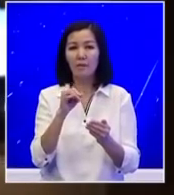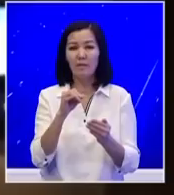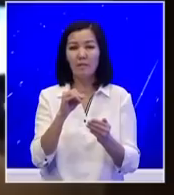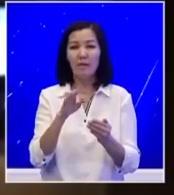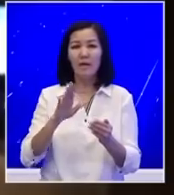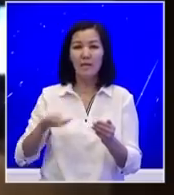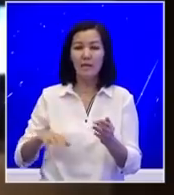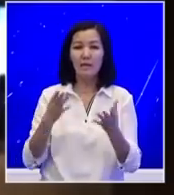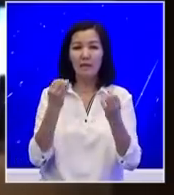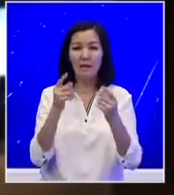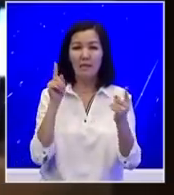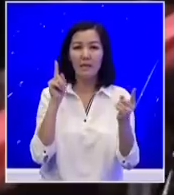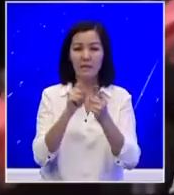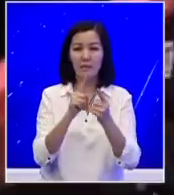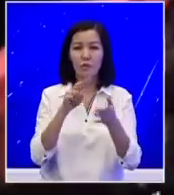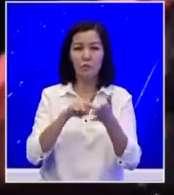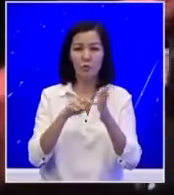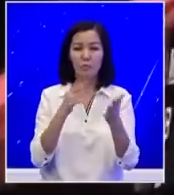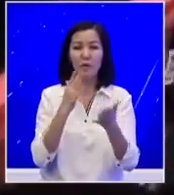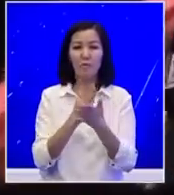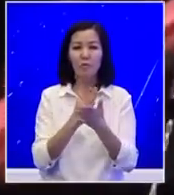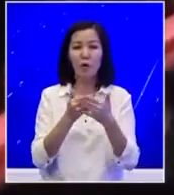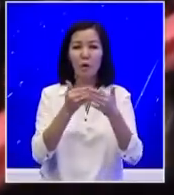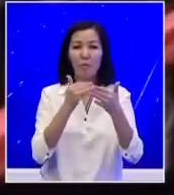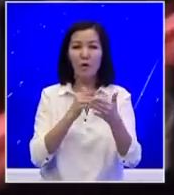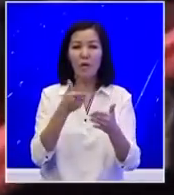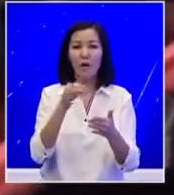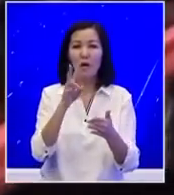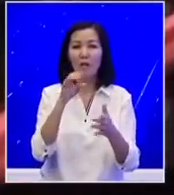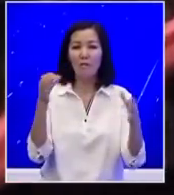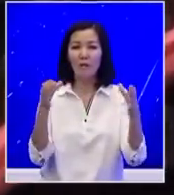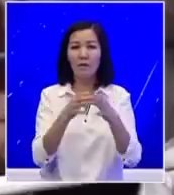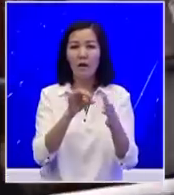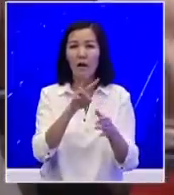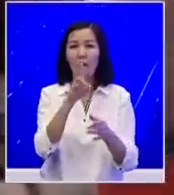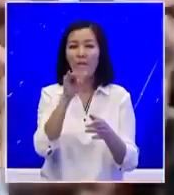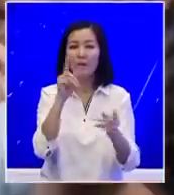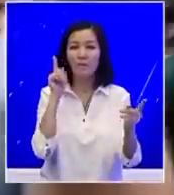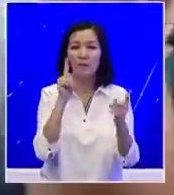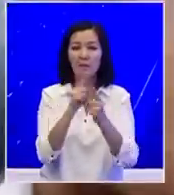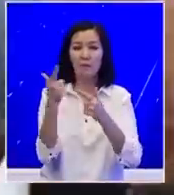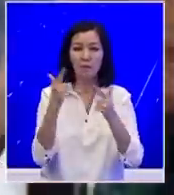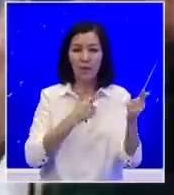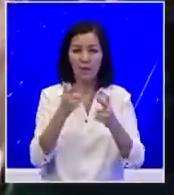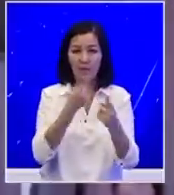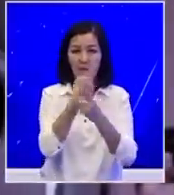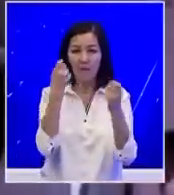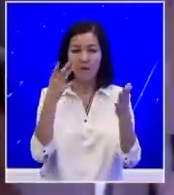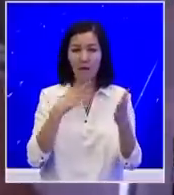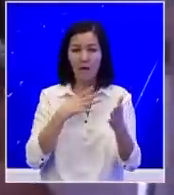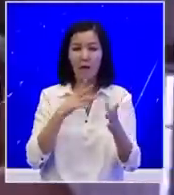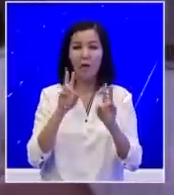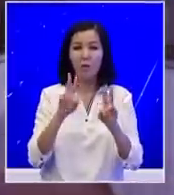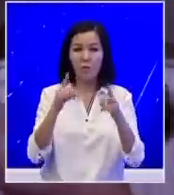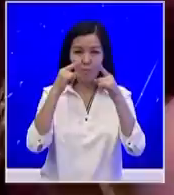артынша тағы бір жекпе-жек өткізуді жоспарлап қойған. Бұған дейін Головкиннің командасы Альвареспен жекпе-жек өткізуге дайын екендігін айтқан, алайда